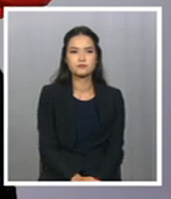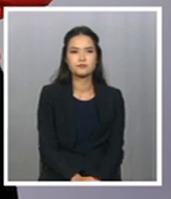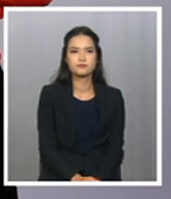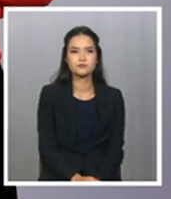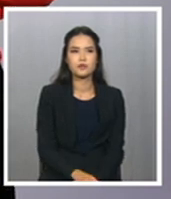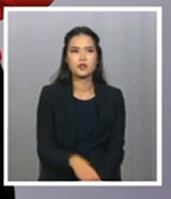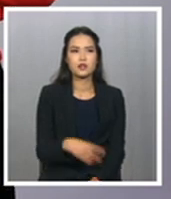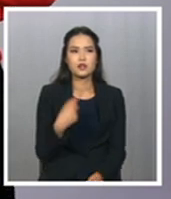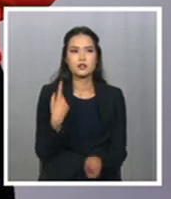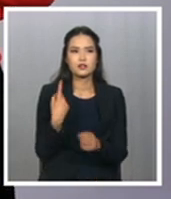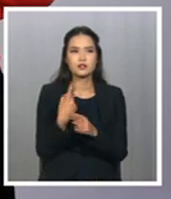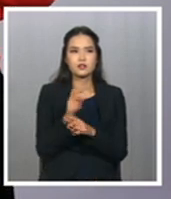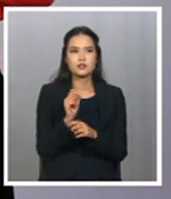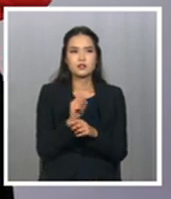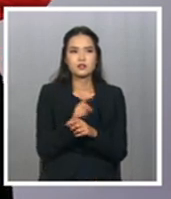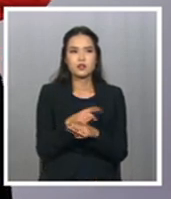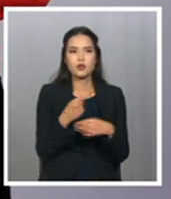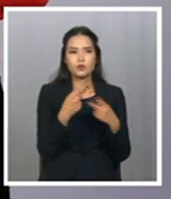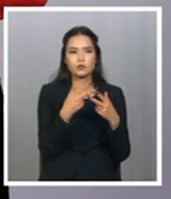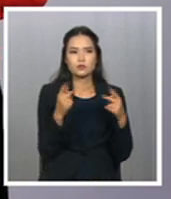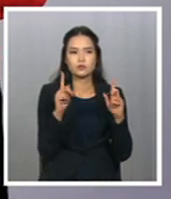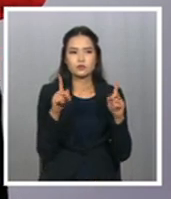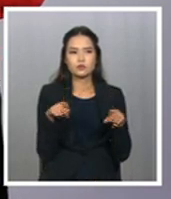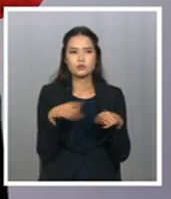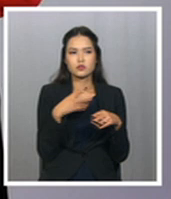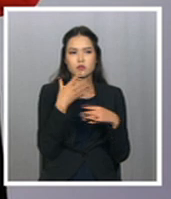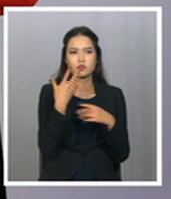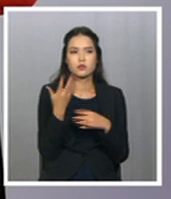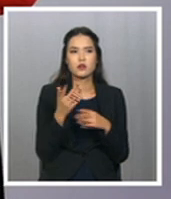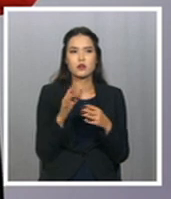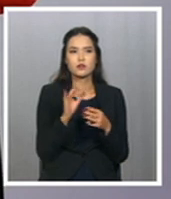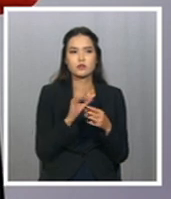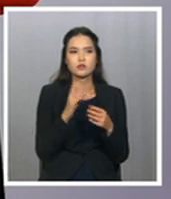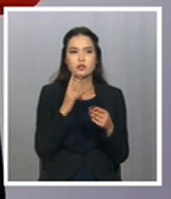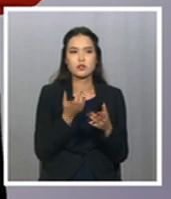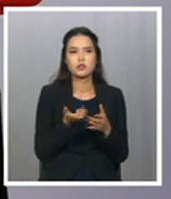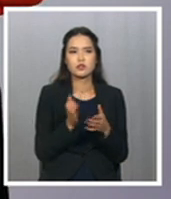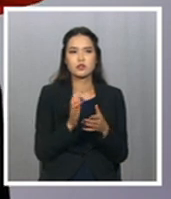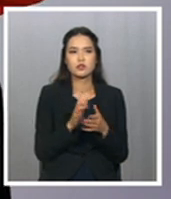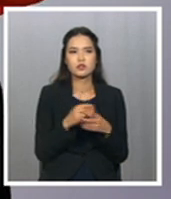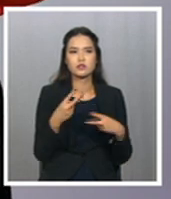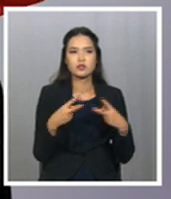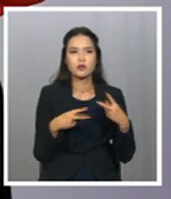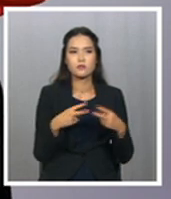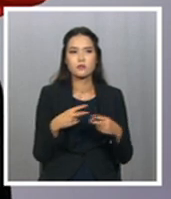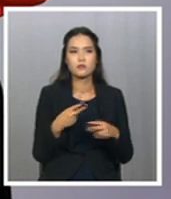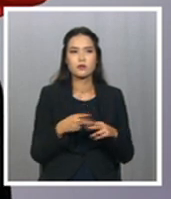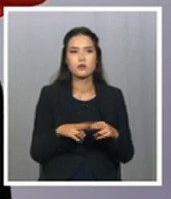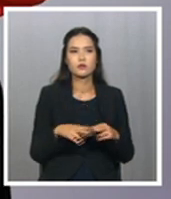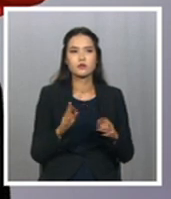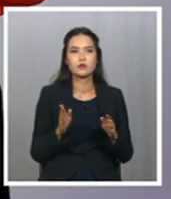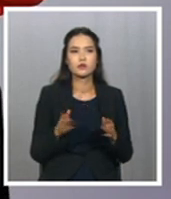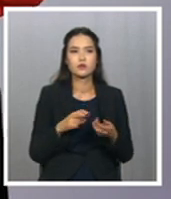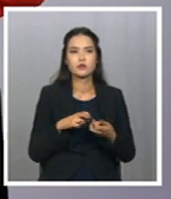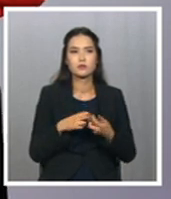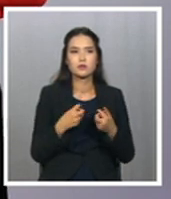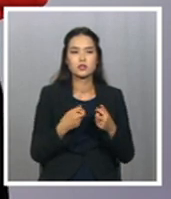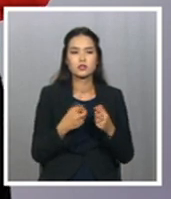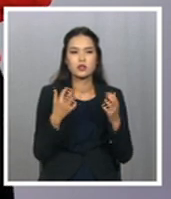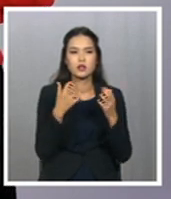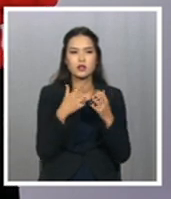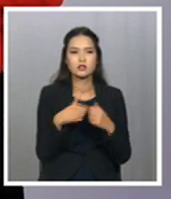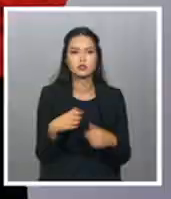Алғашқы тапсырмада сіздер үзінділерді оқиға құрылысына қарай талдап, ондағы көтерілген мәселелерді